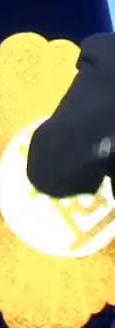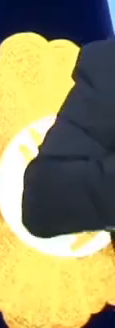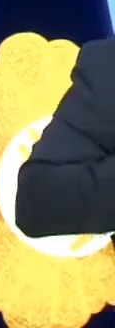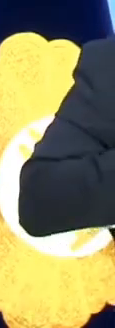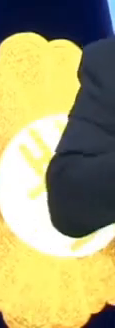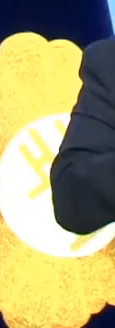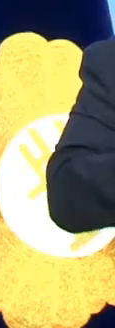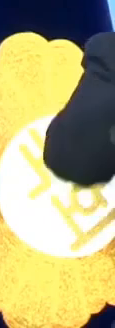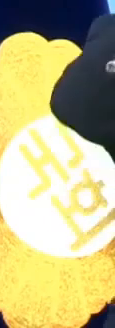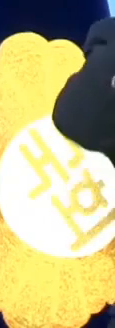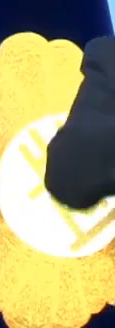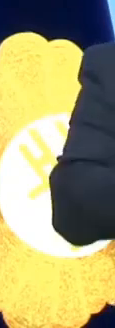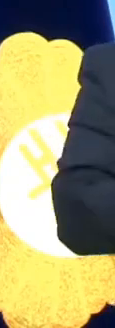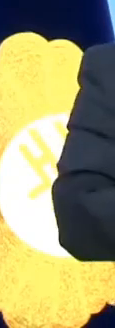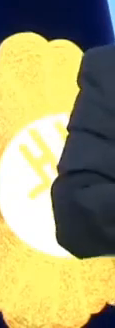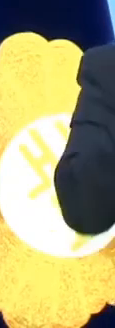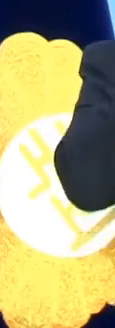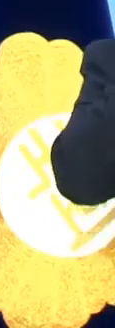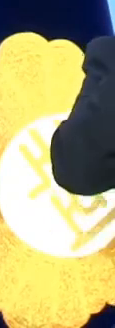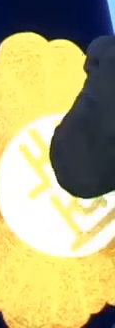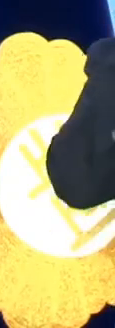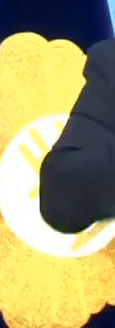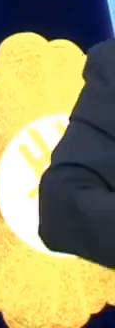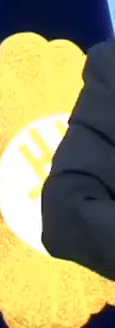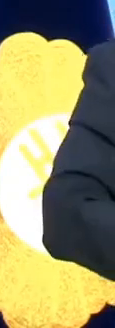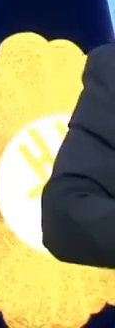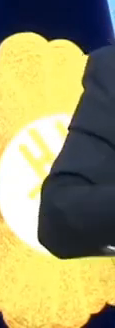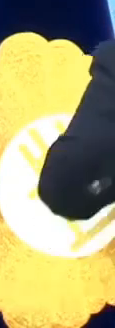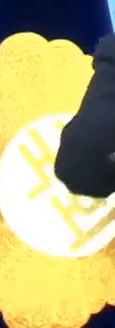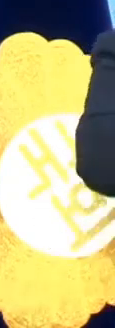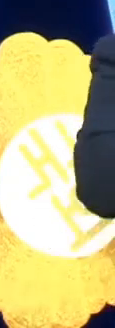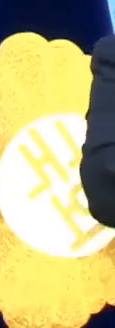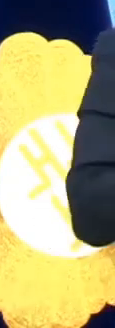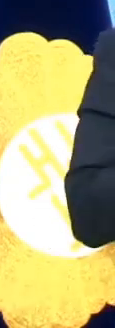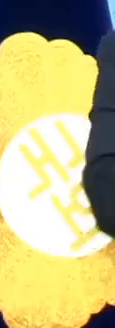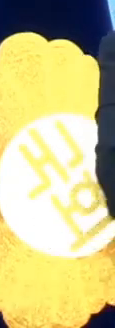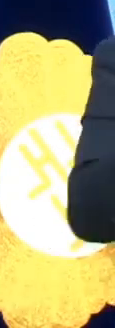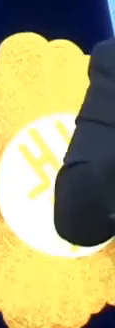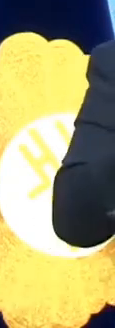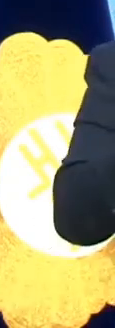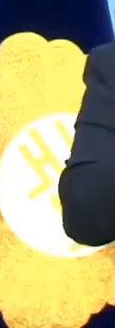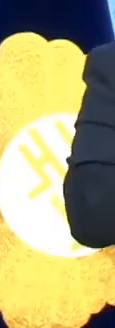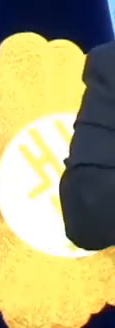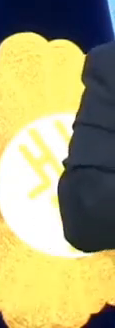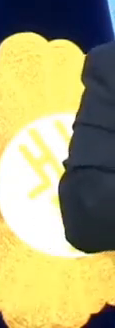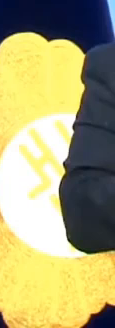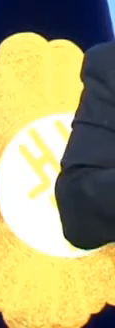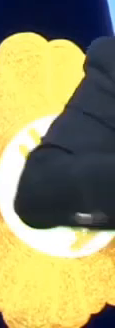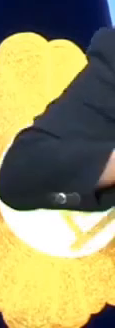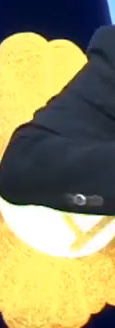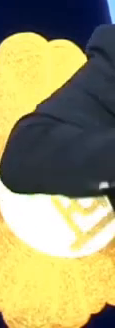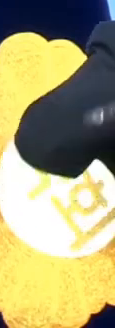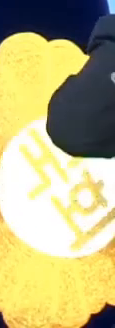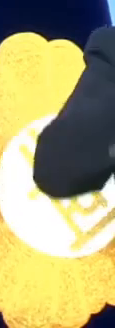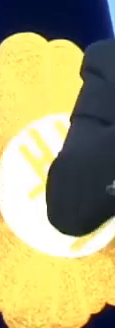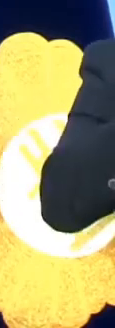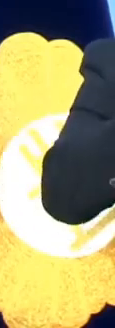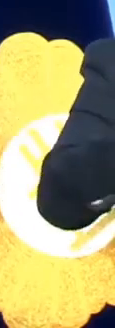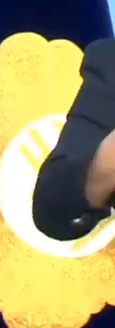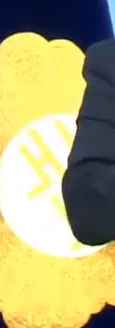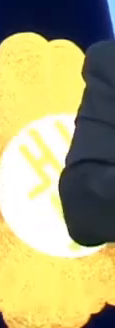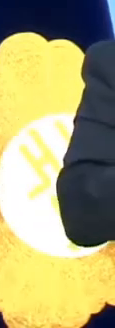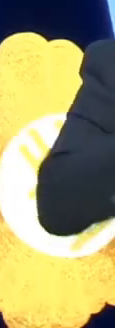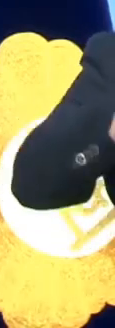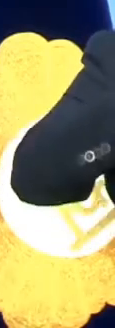접수현황 입니다 지난 중 코론 r19 예방을 위한 예비군 예비군 훈련 취소에 관한 청원 등 총